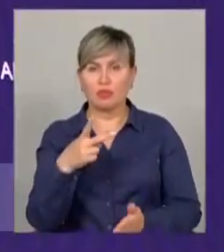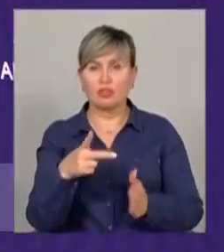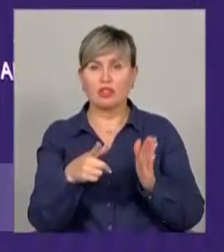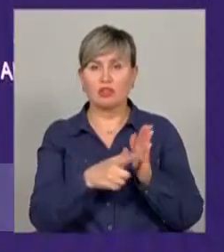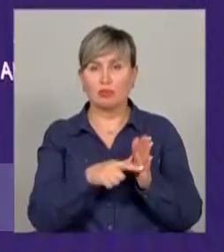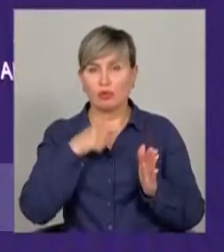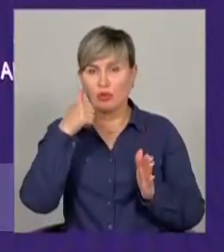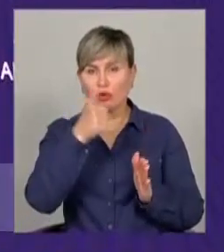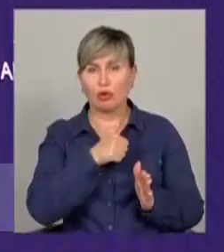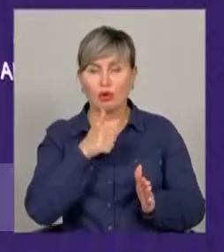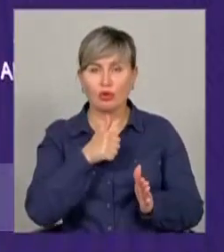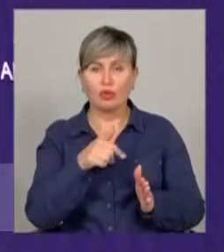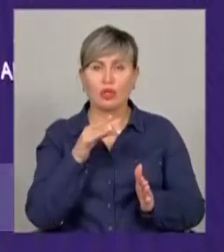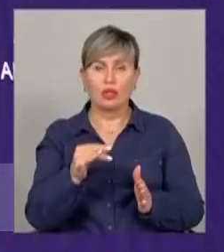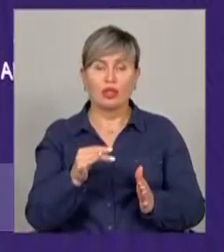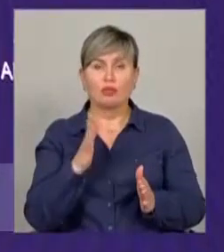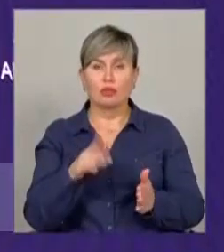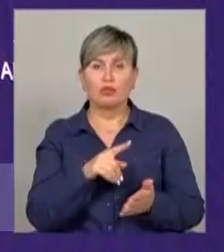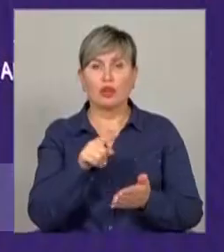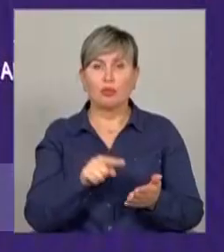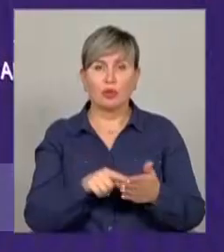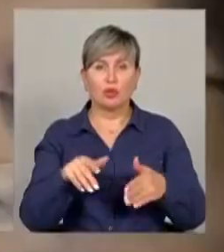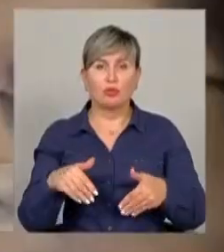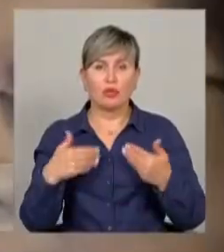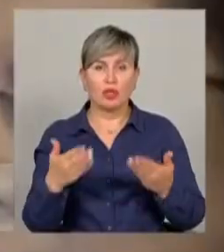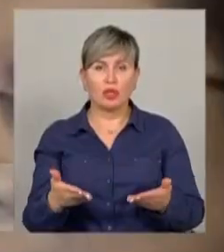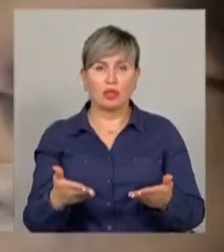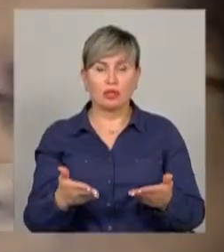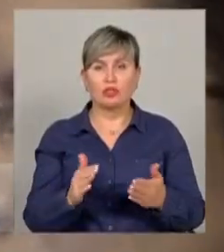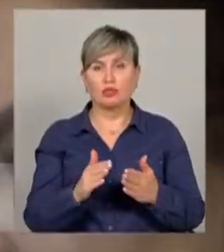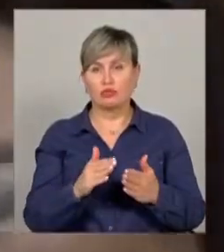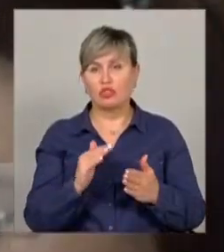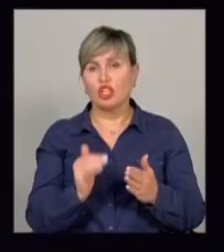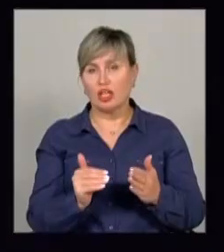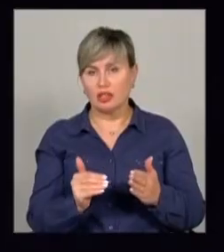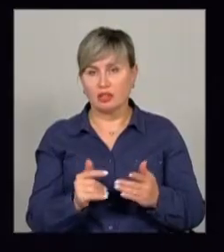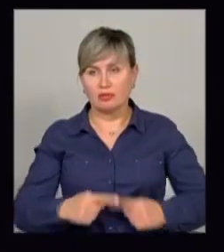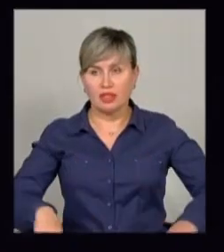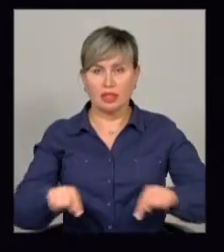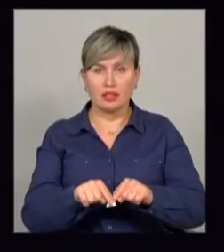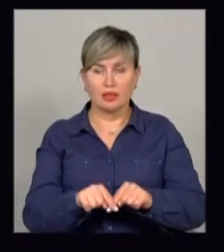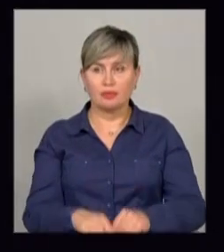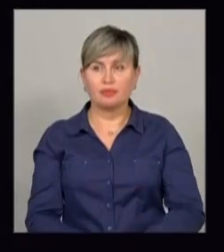годы. Не останутся в стороне и вопросы, предлагаемые частным сектором.